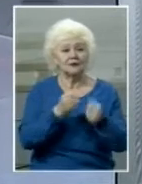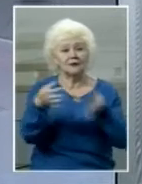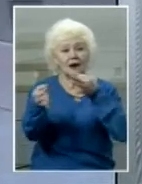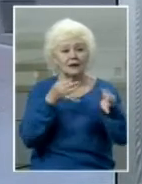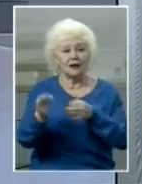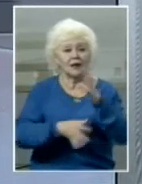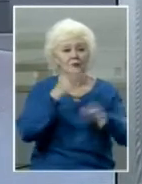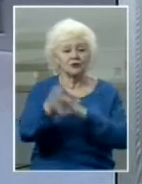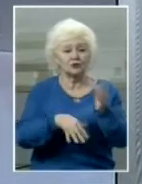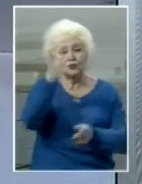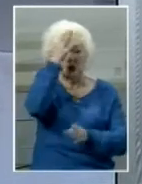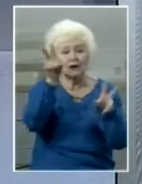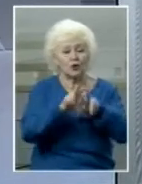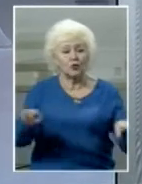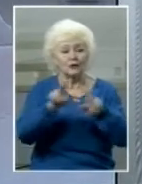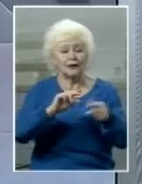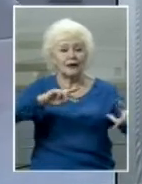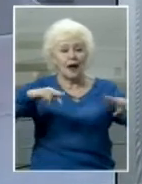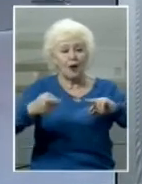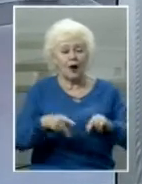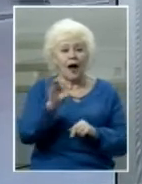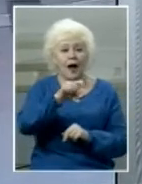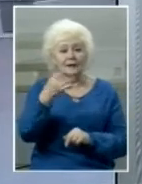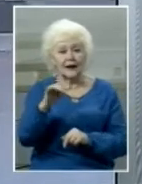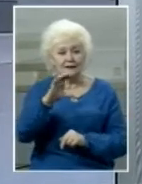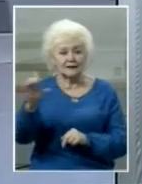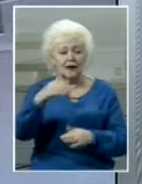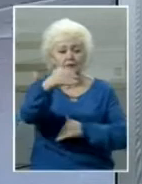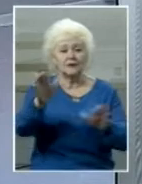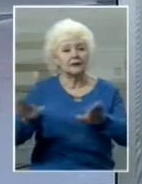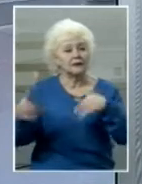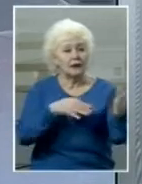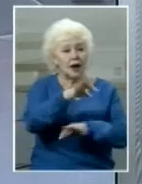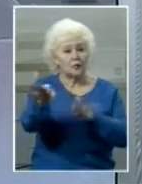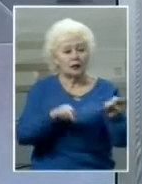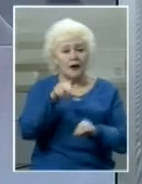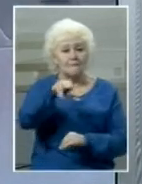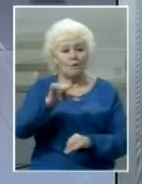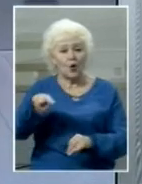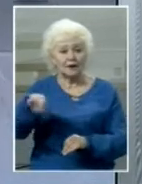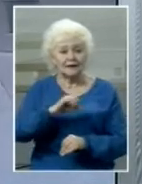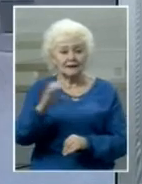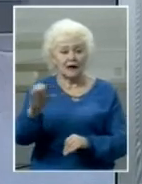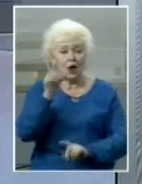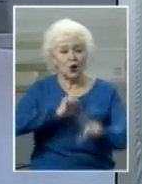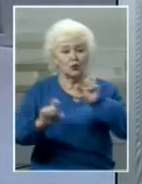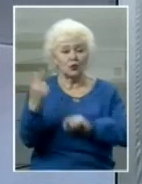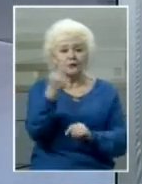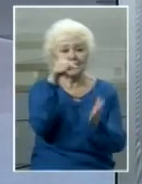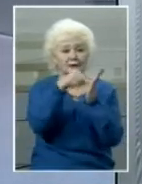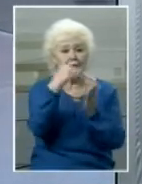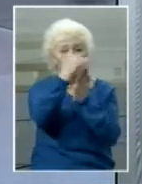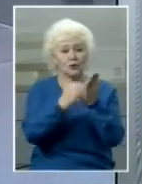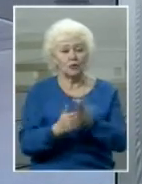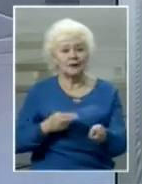Ради міжнародних наукових досліджень та обмінів «Айрекс» в рамках реалізації проєкту «Поліс». Ці курси – один із пунктів